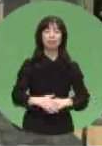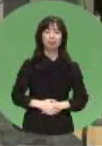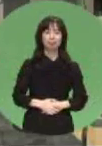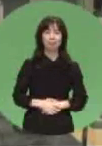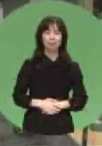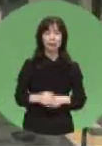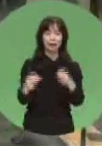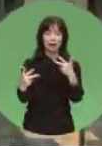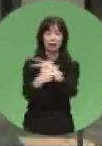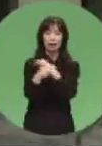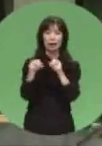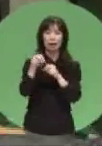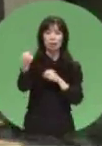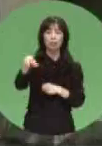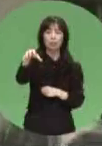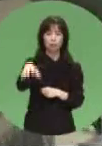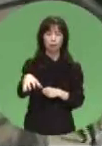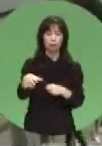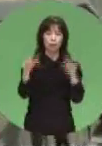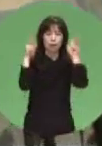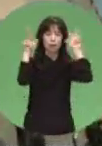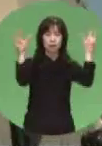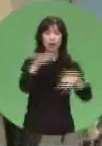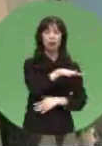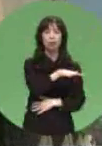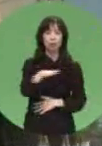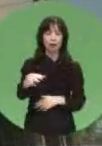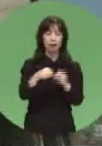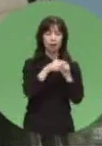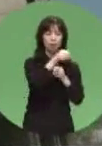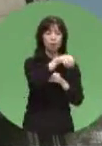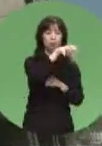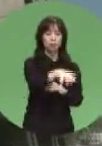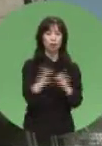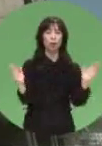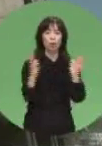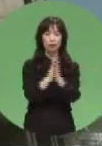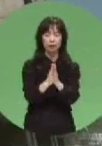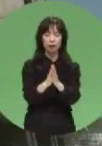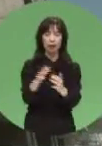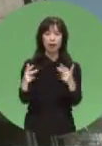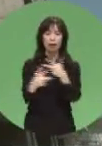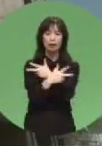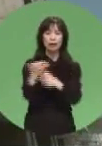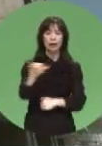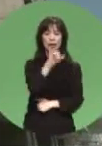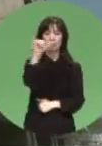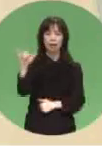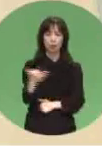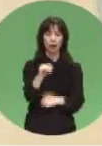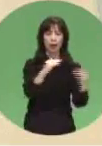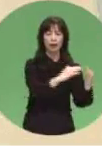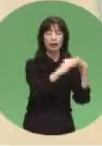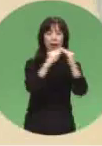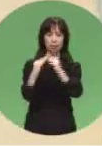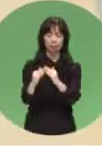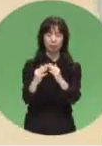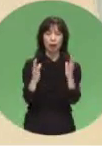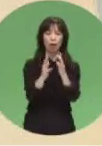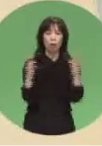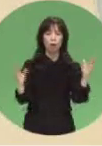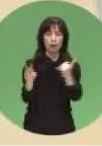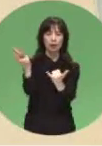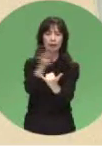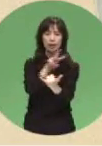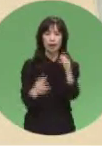老朽化していた北分署と鹿野台分署を統合し庁舎を北大和に移転、大規模災害時